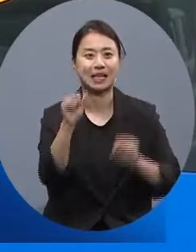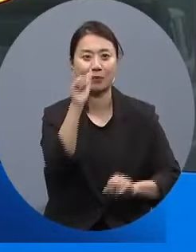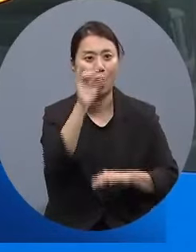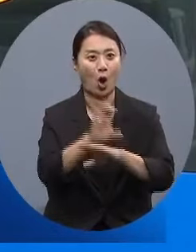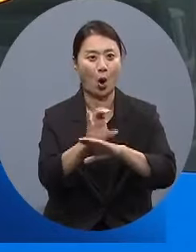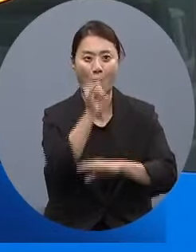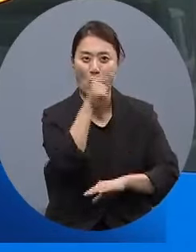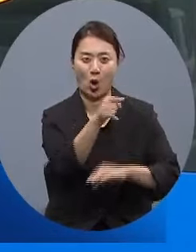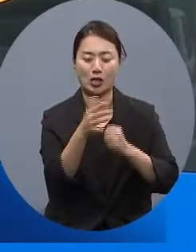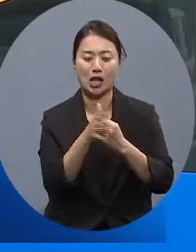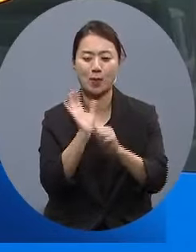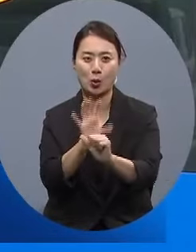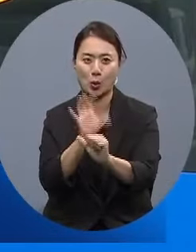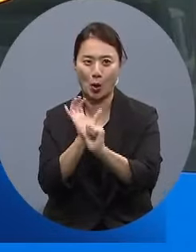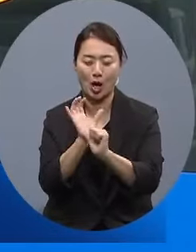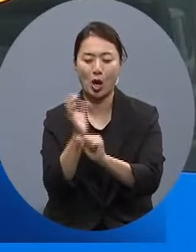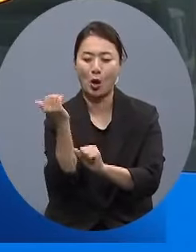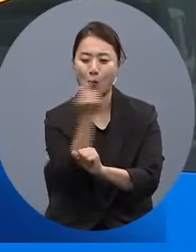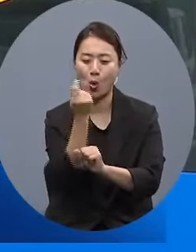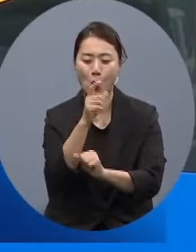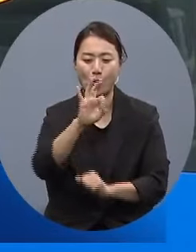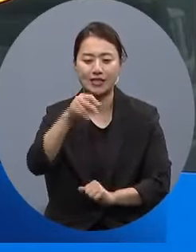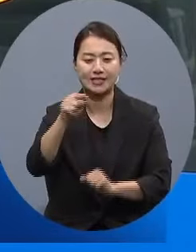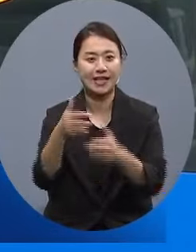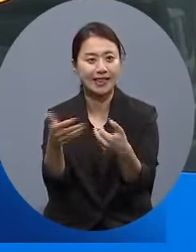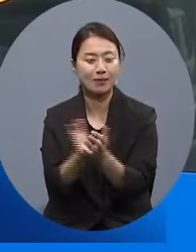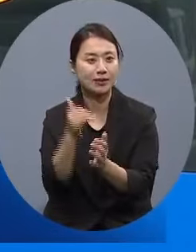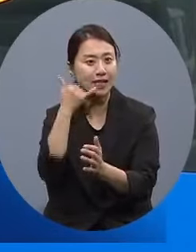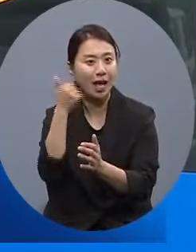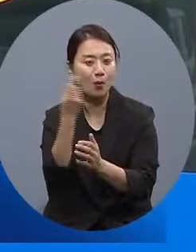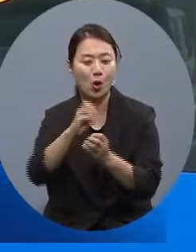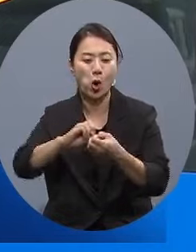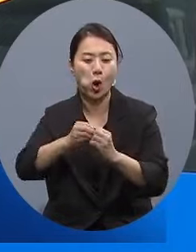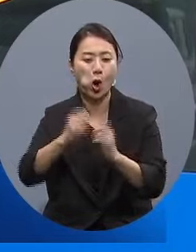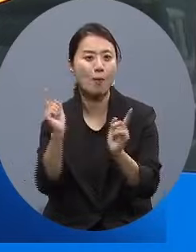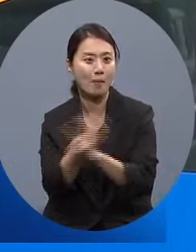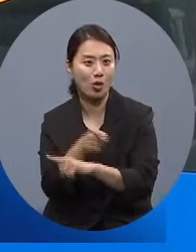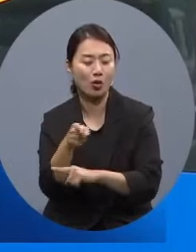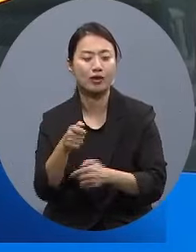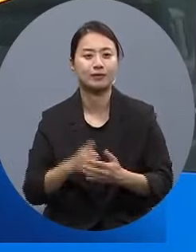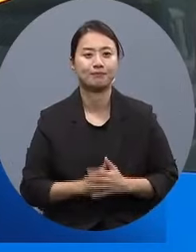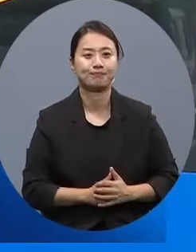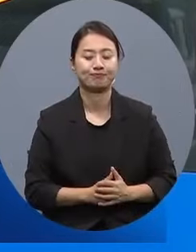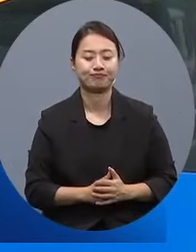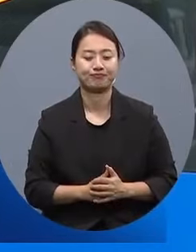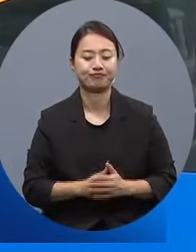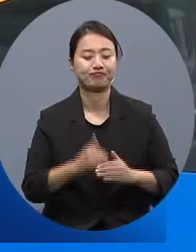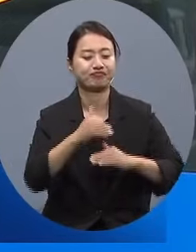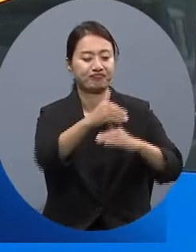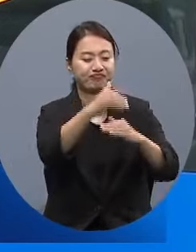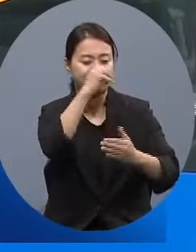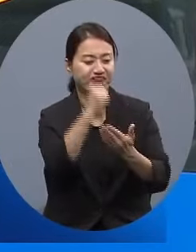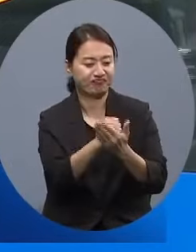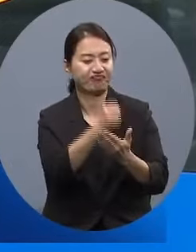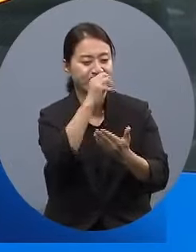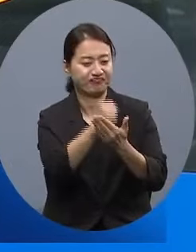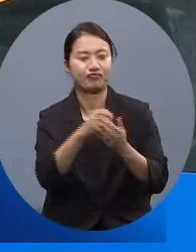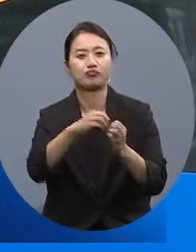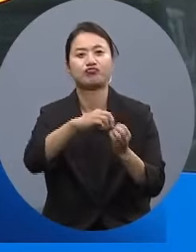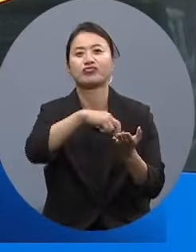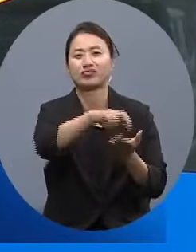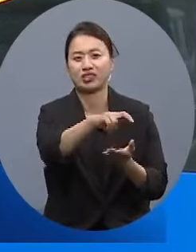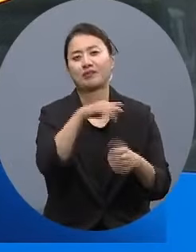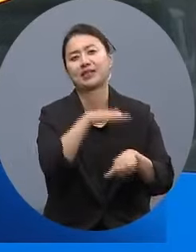그 발를 인사부서 전화번호로 조작을 한 다음에 입사 절차가 정상적으로 진행되는